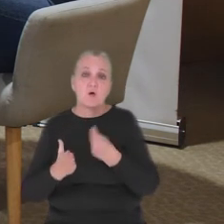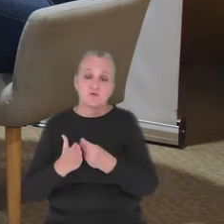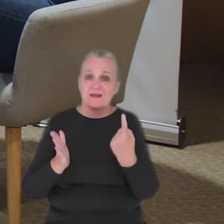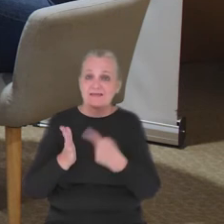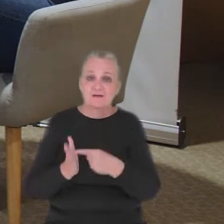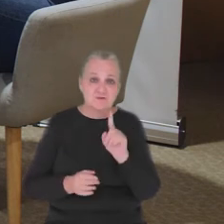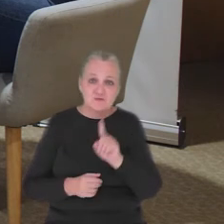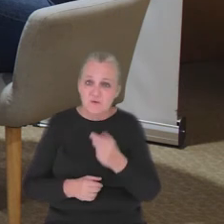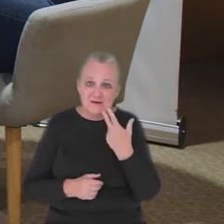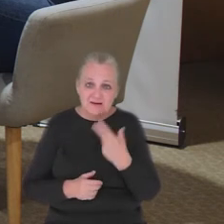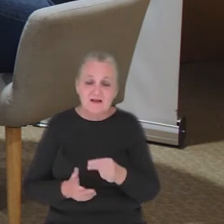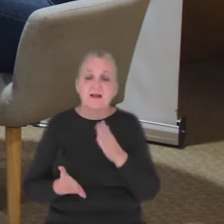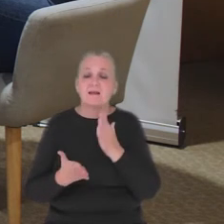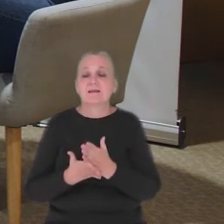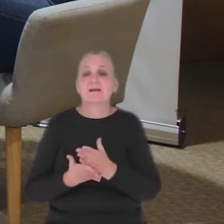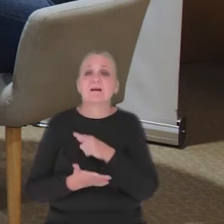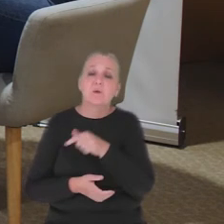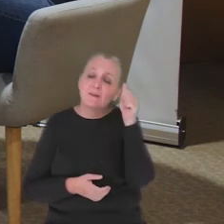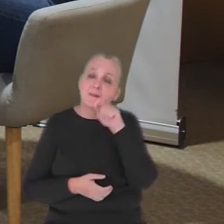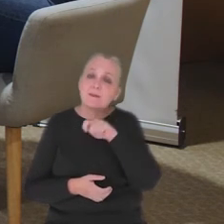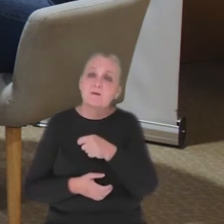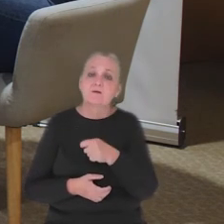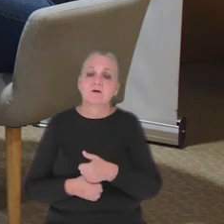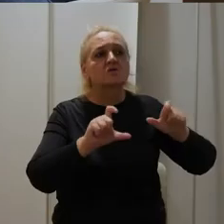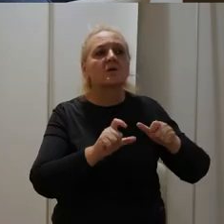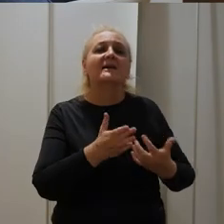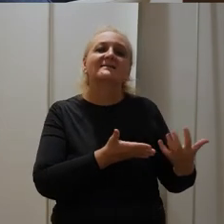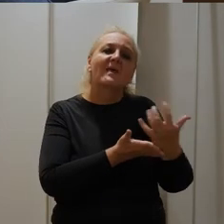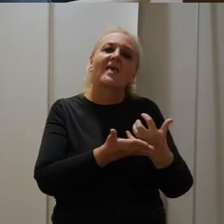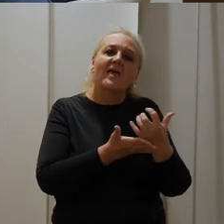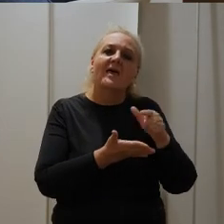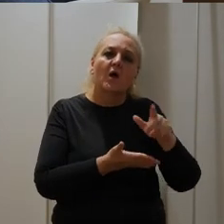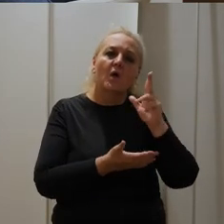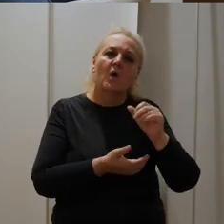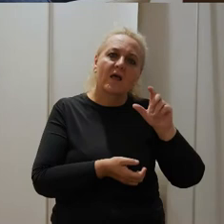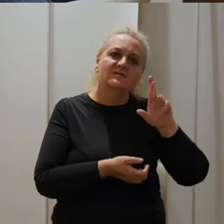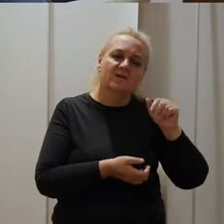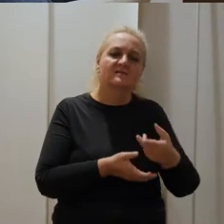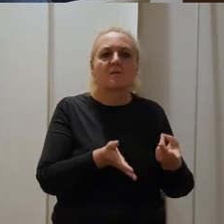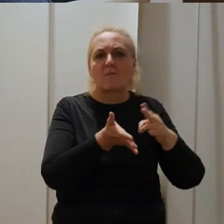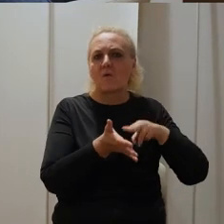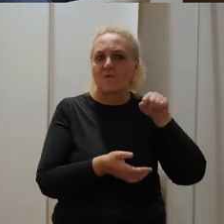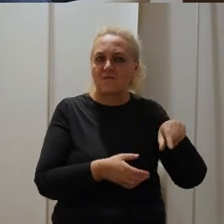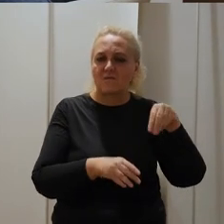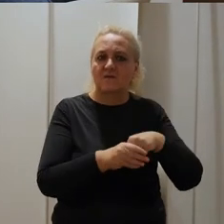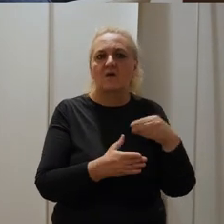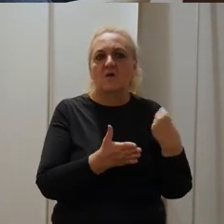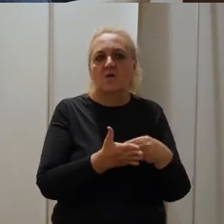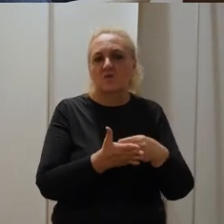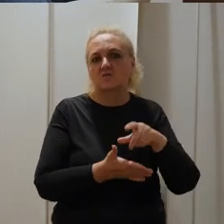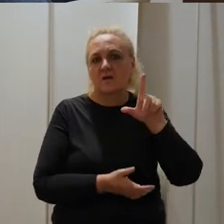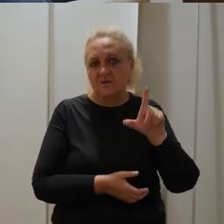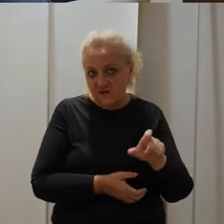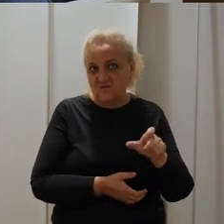tylko to się w ogóle nazywa stoisko kolekcjonerskie, więc jest to podwójne stoisko kolekcjonerskie, które kosztuje